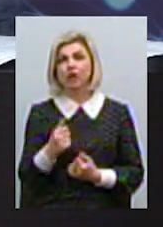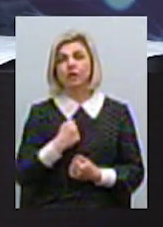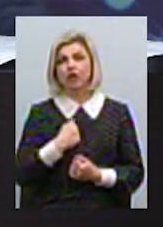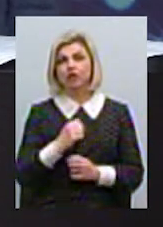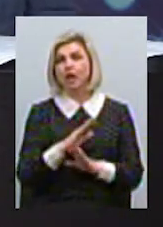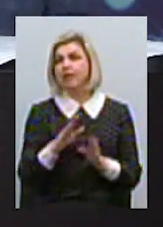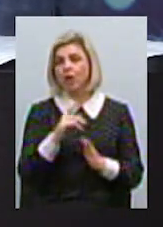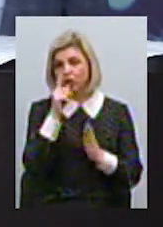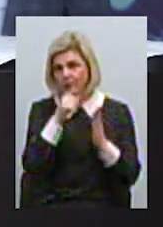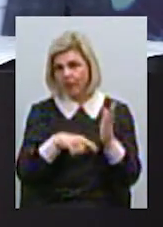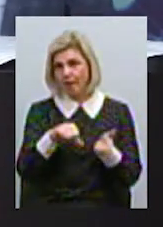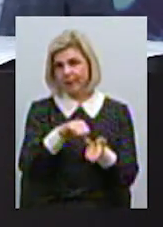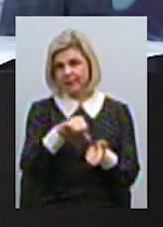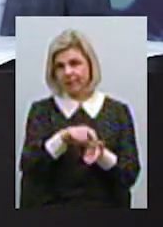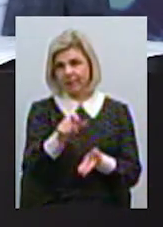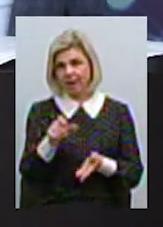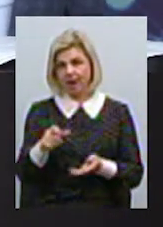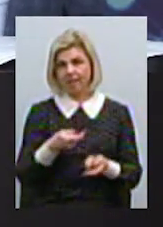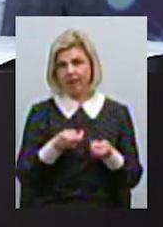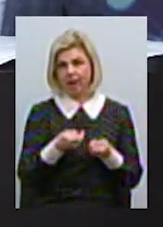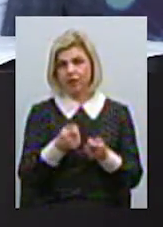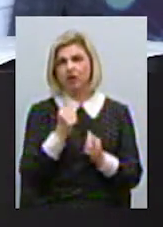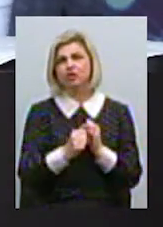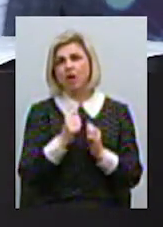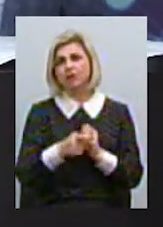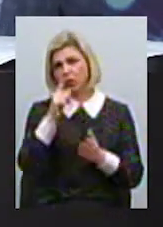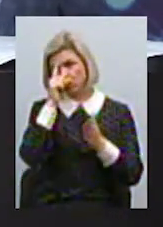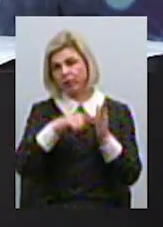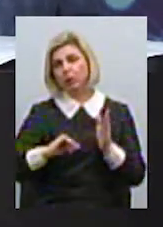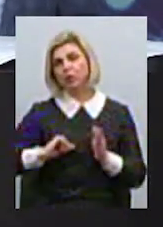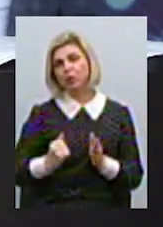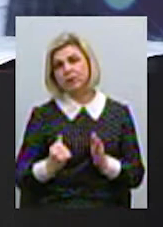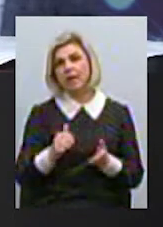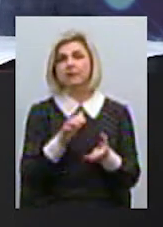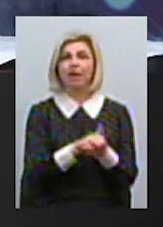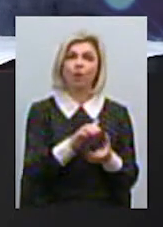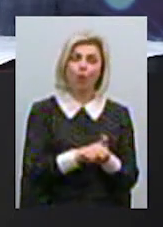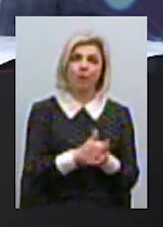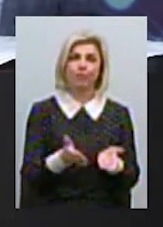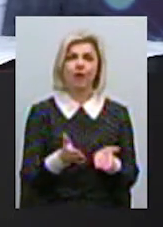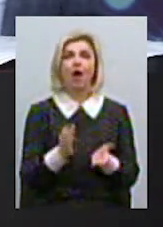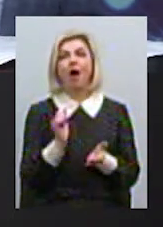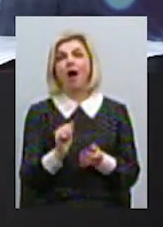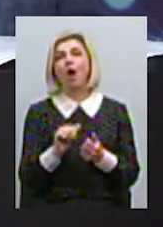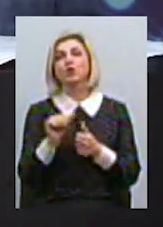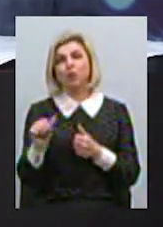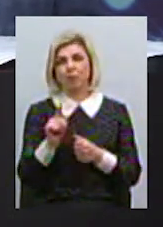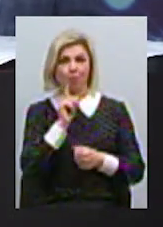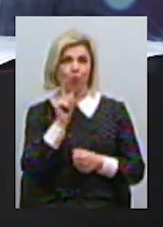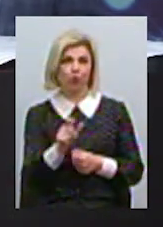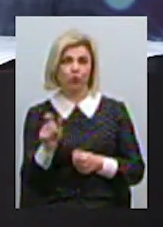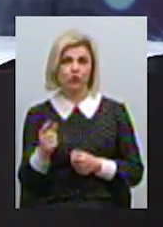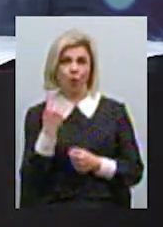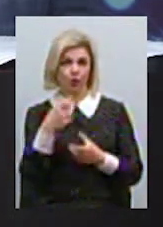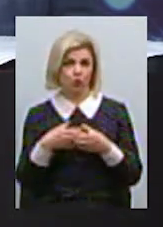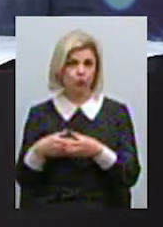зовсім довіряють представникам влади. Дуже часто вони довіряють друзям, знайомим. Особливо, якщо це молодь, одне